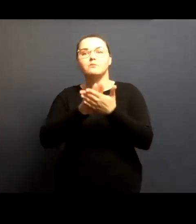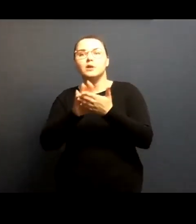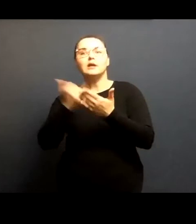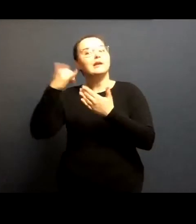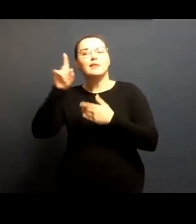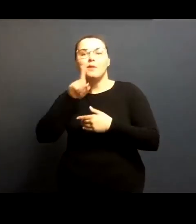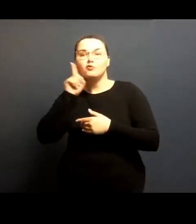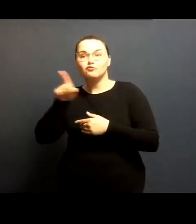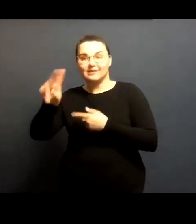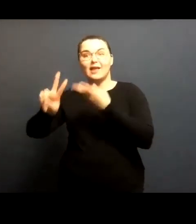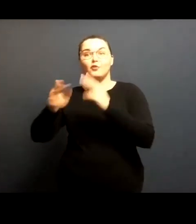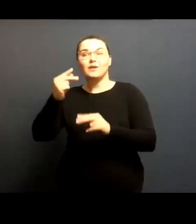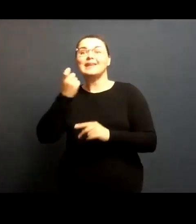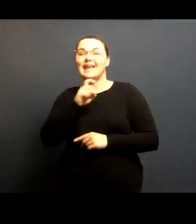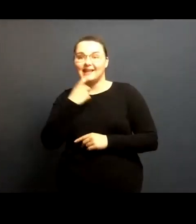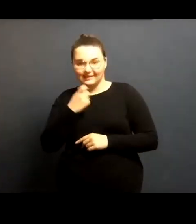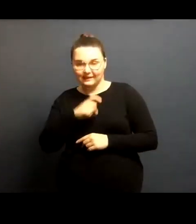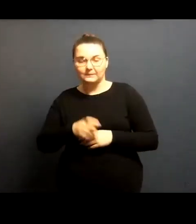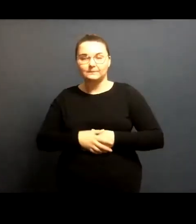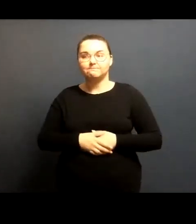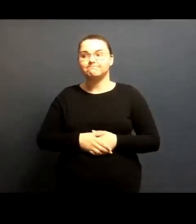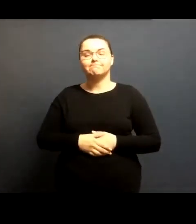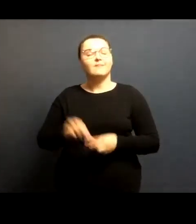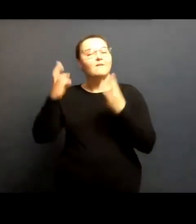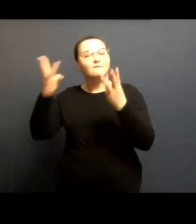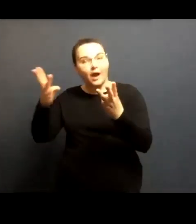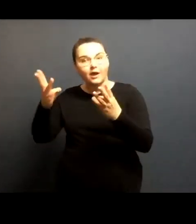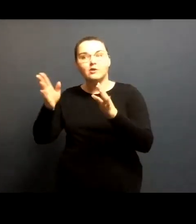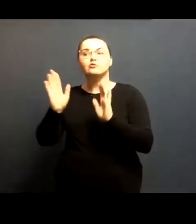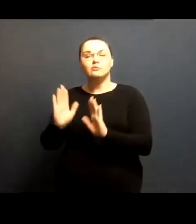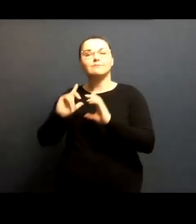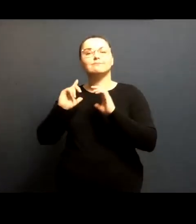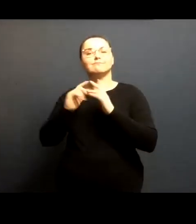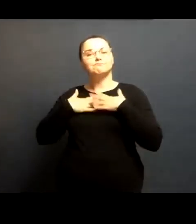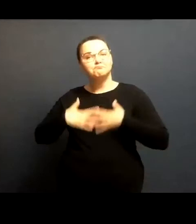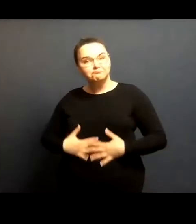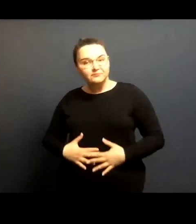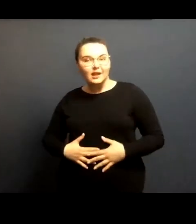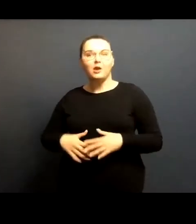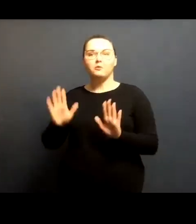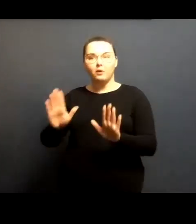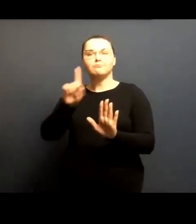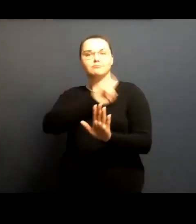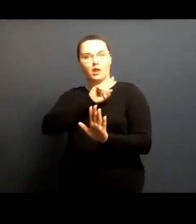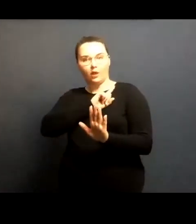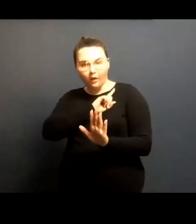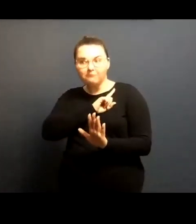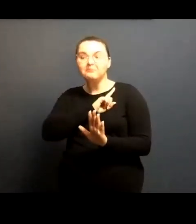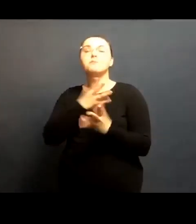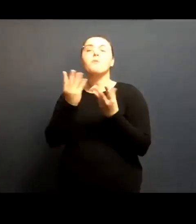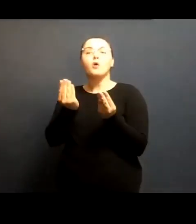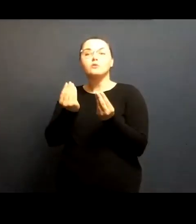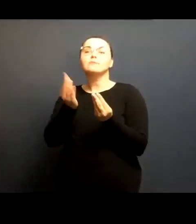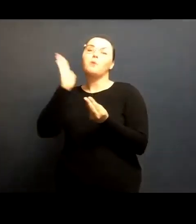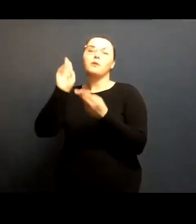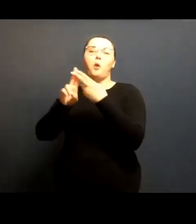Kielc, trzeba o niego dbać cały, dbać, aby potem na starość problemów nie mieć w tych sprawach z kobietami. I to jest kwestia profilaktyki.